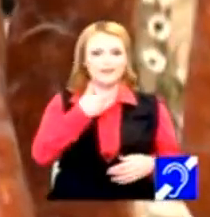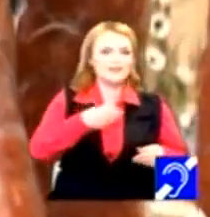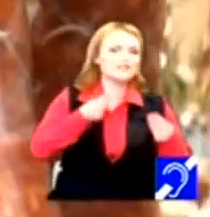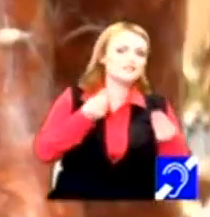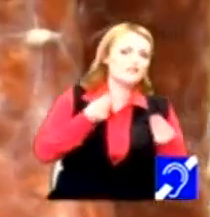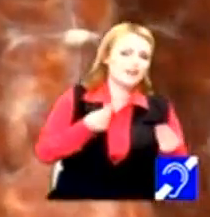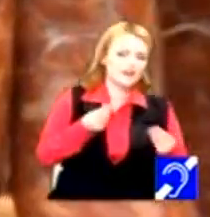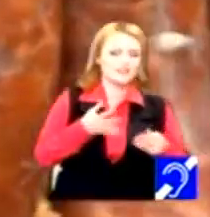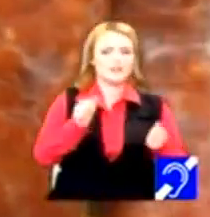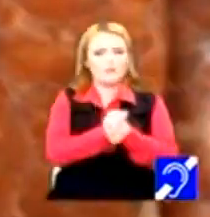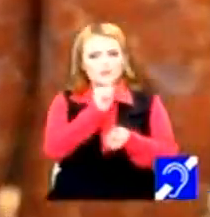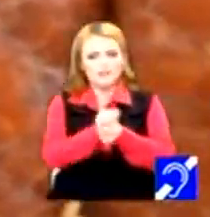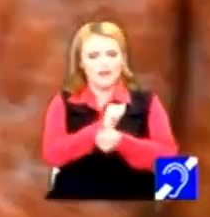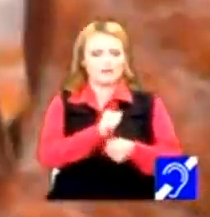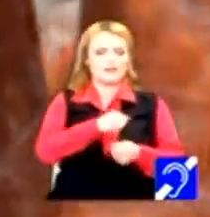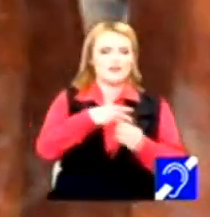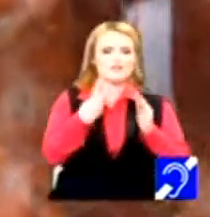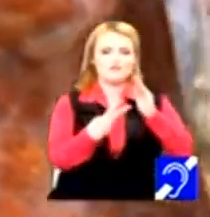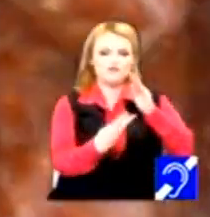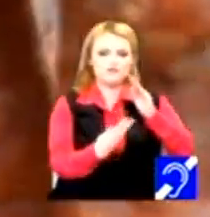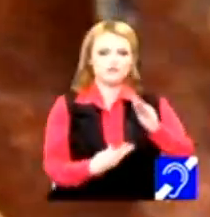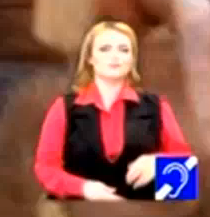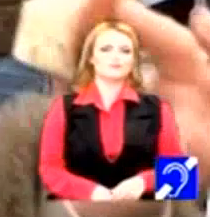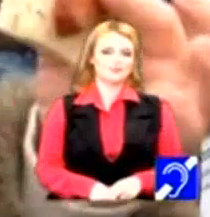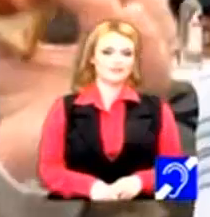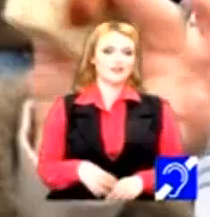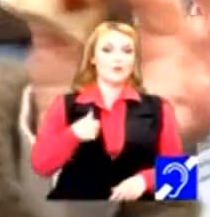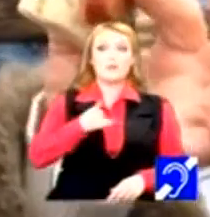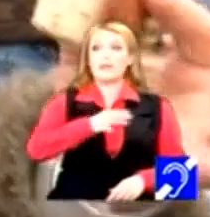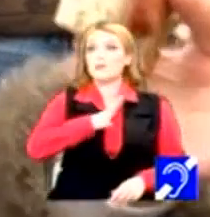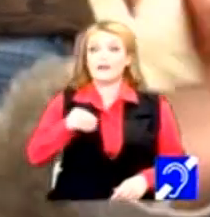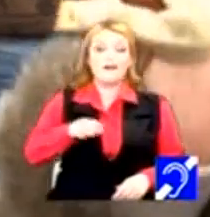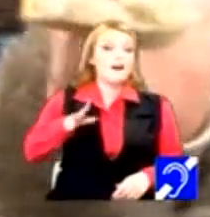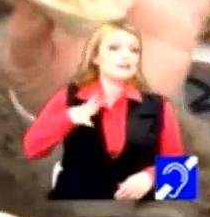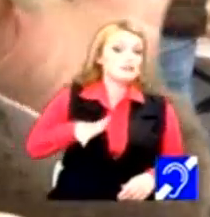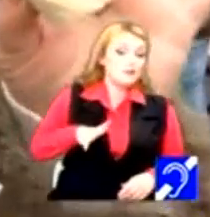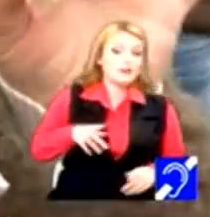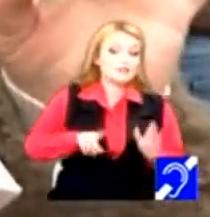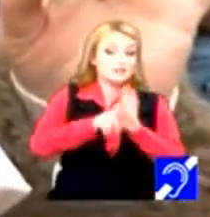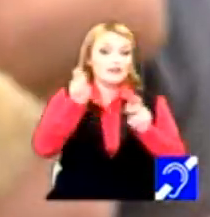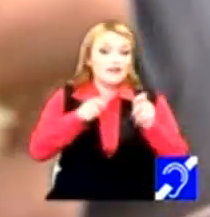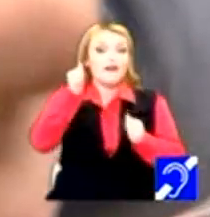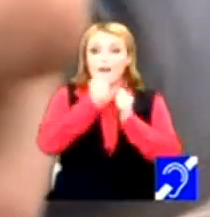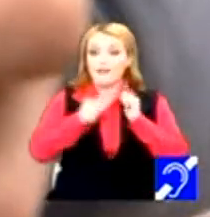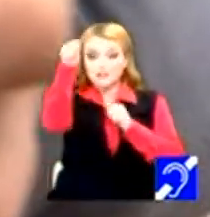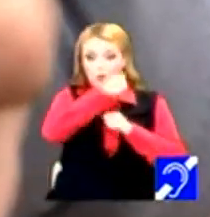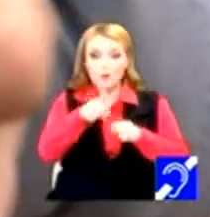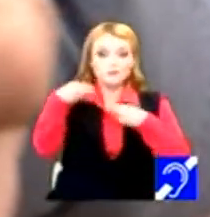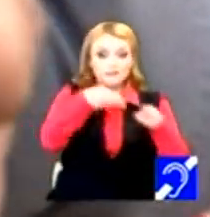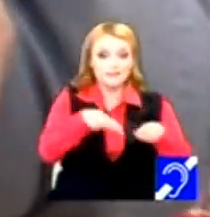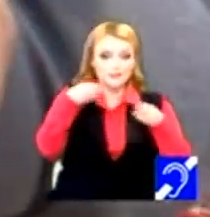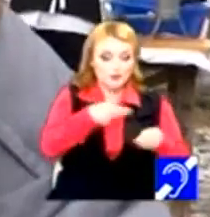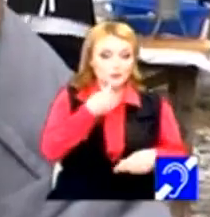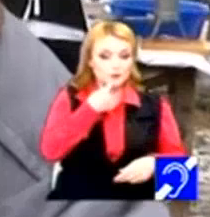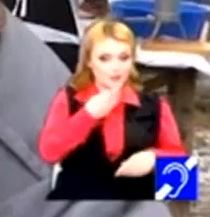proaspeți, afumați sau uscați. Abia am așteptat să vină festivalul, să văd să nu pierd cumva, că în fiecare an vin. Și cu boian, și